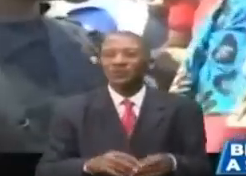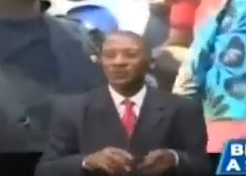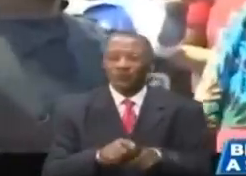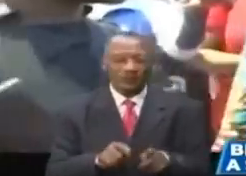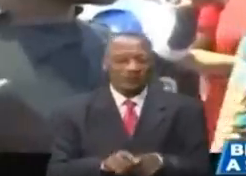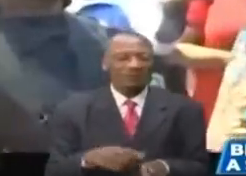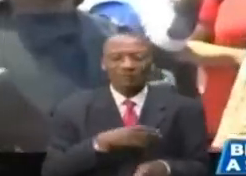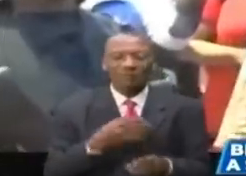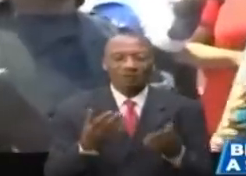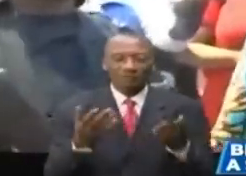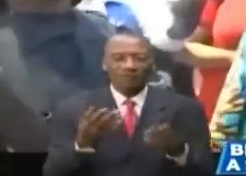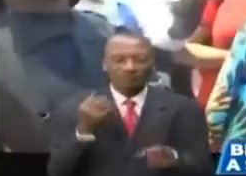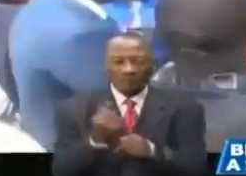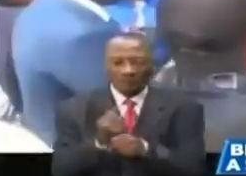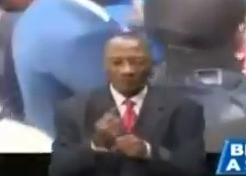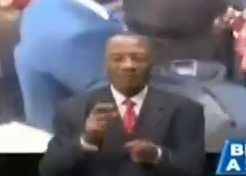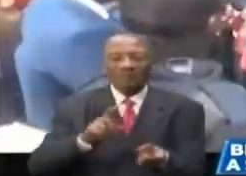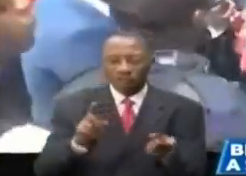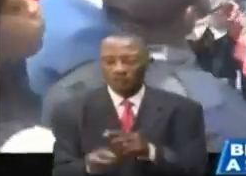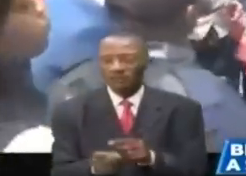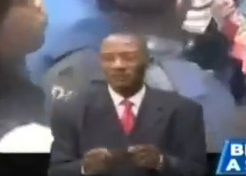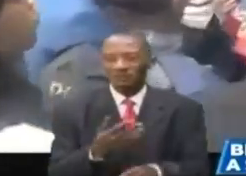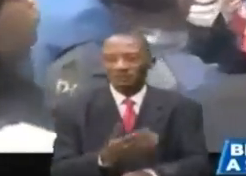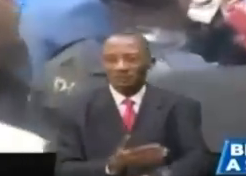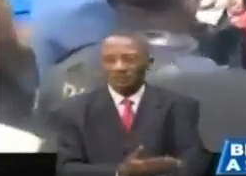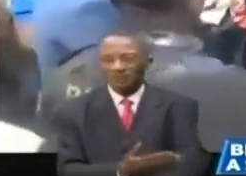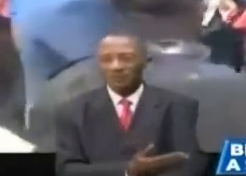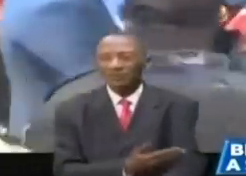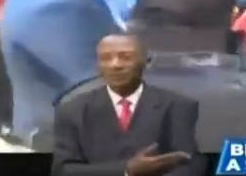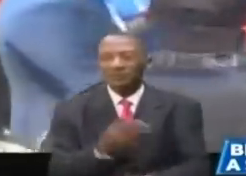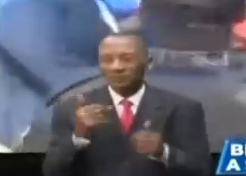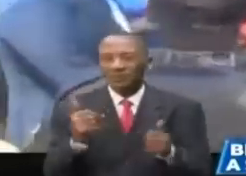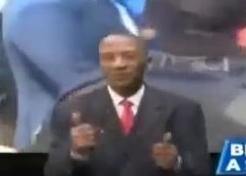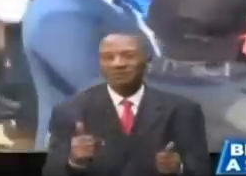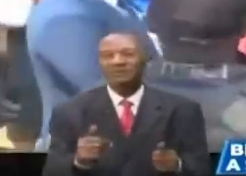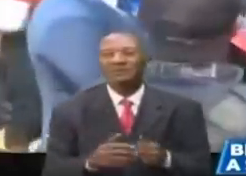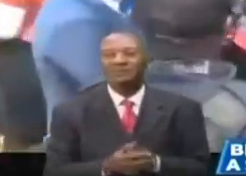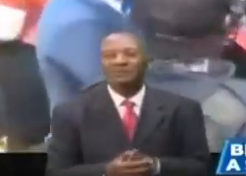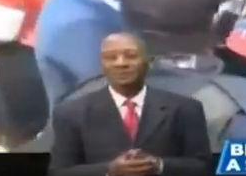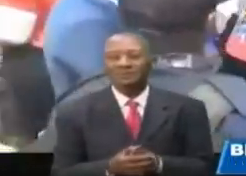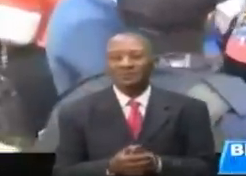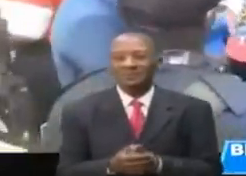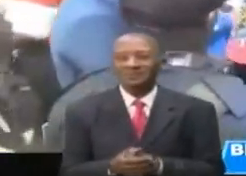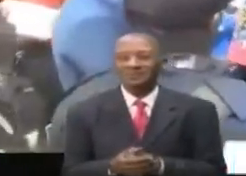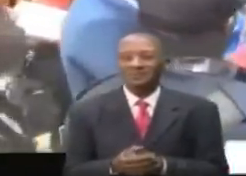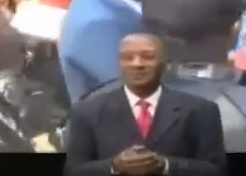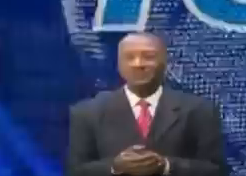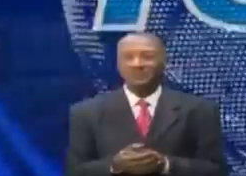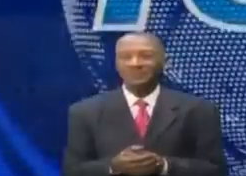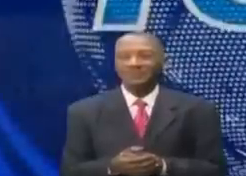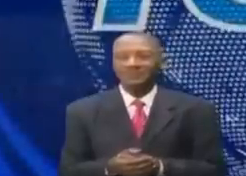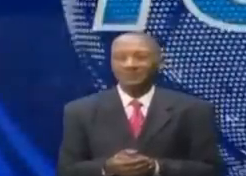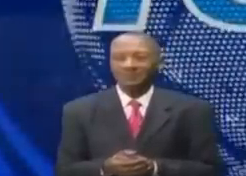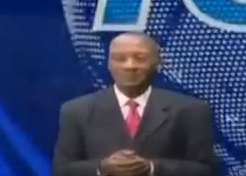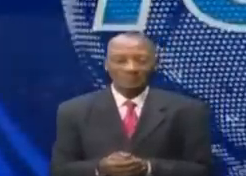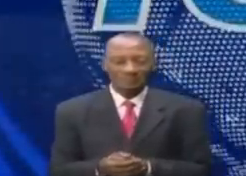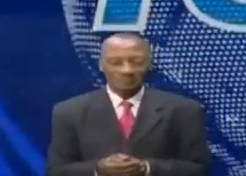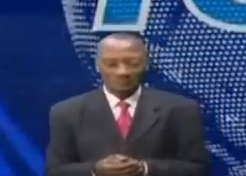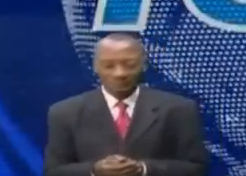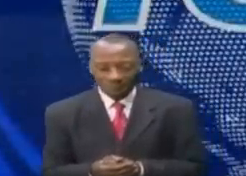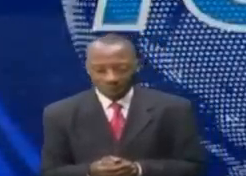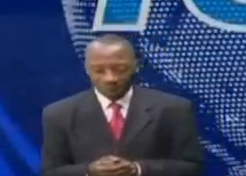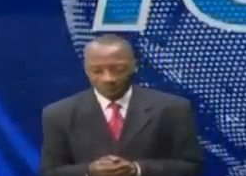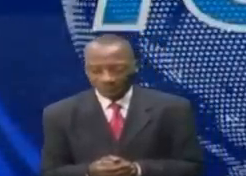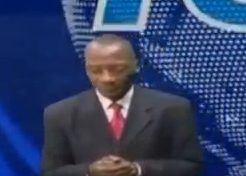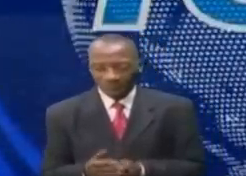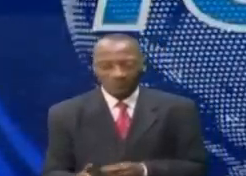notamment la paye, la régularisation administrative et tant d'autres avant de regagner Kinshasa.